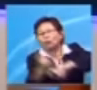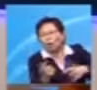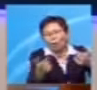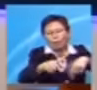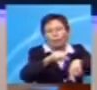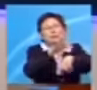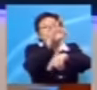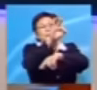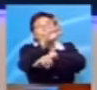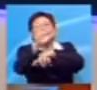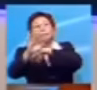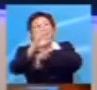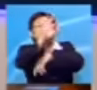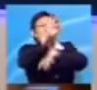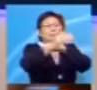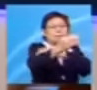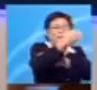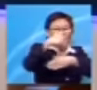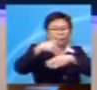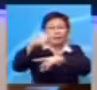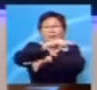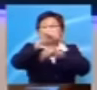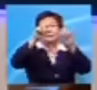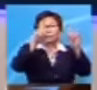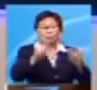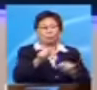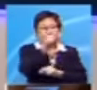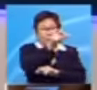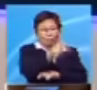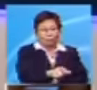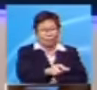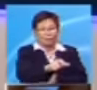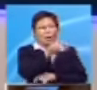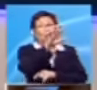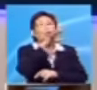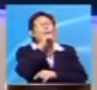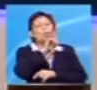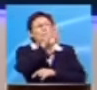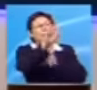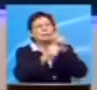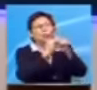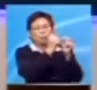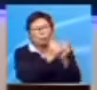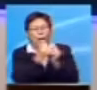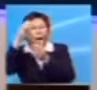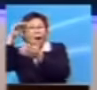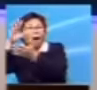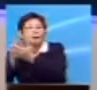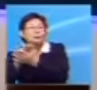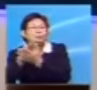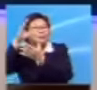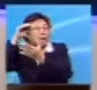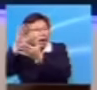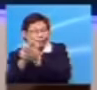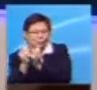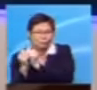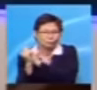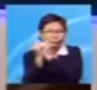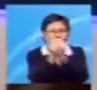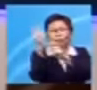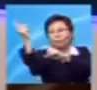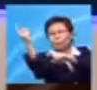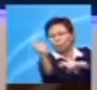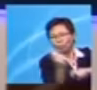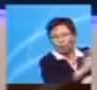945 pagi Sabtu lalu mangsa zuraini Fadil 40 tahun ditemani suaminya Menoreh getah di kebun